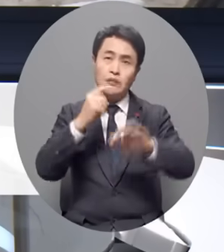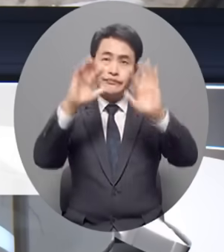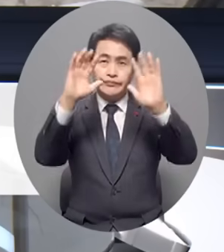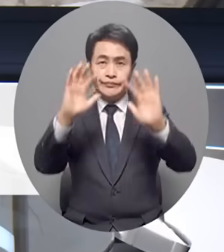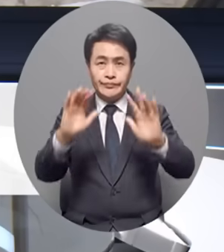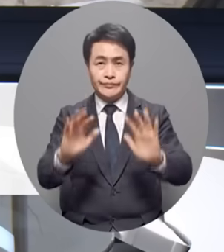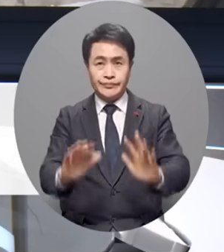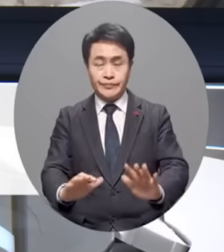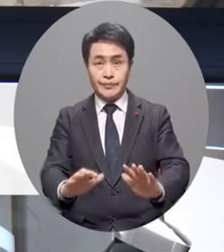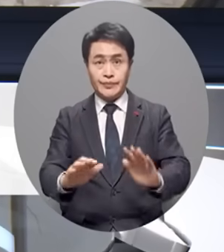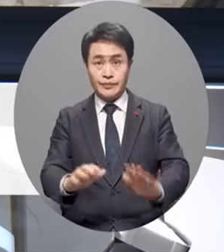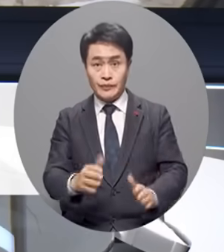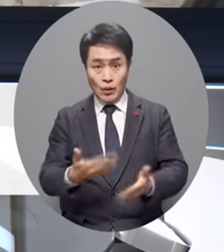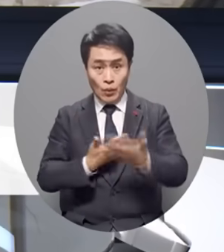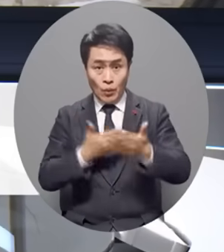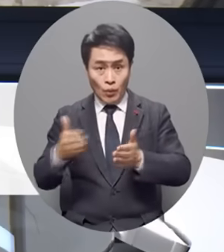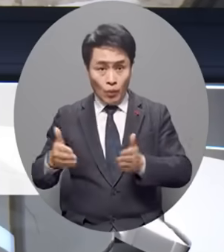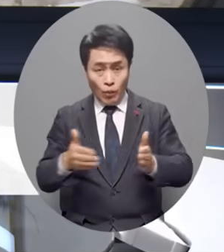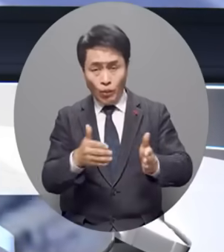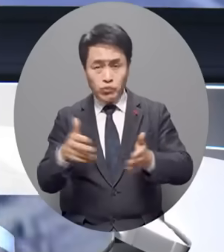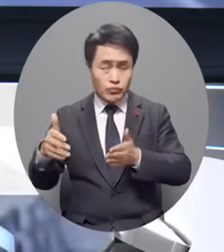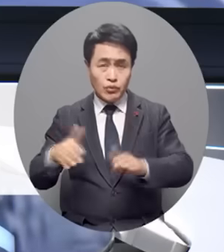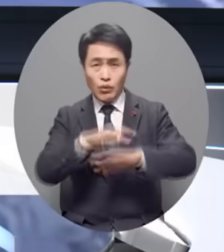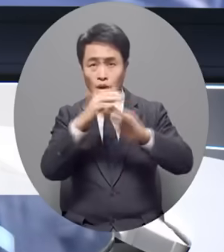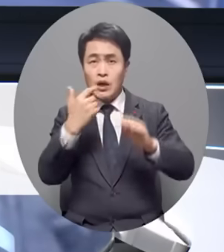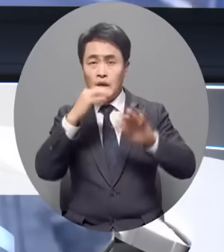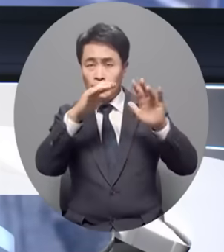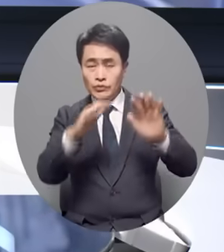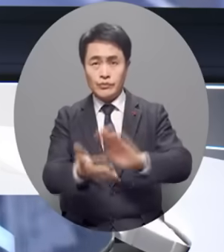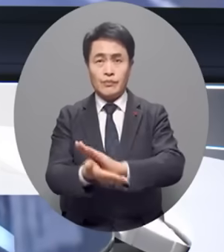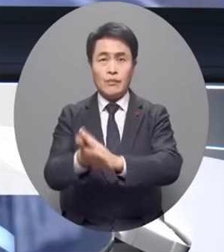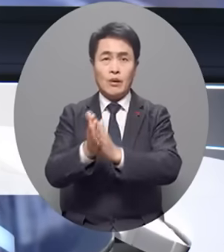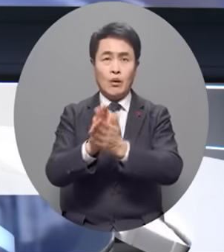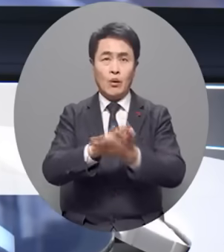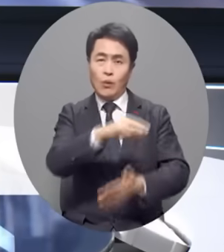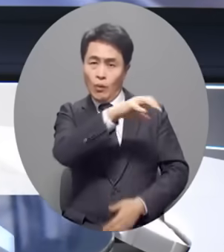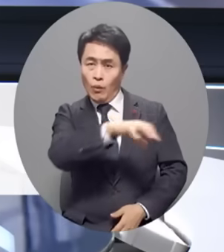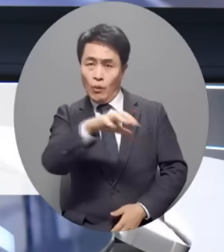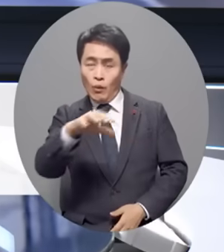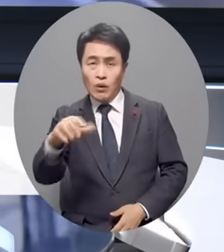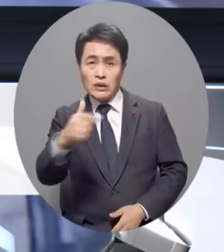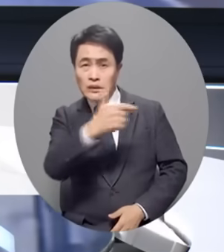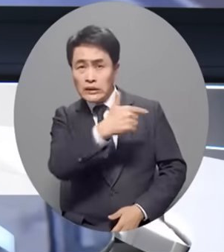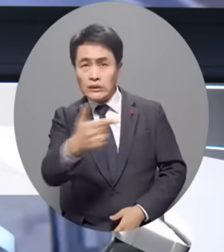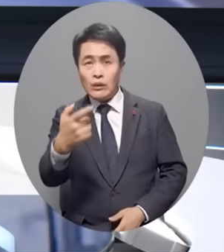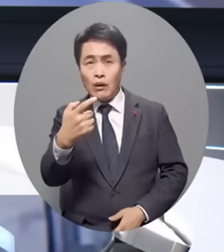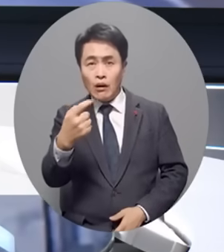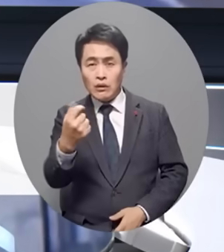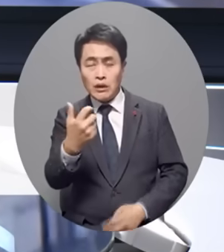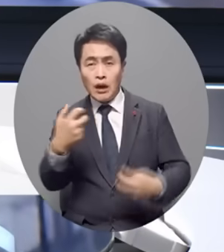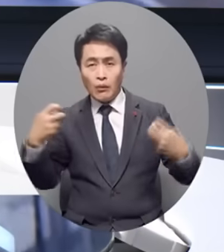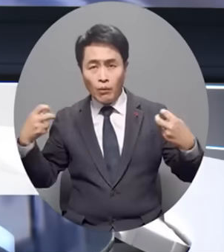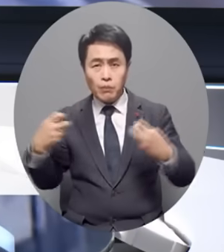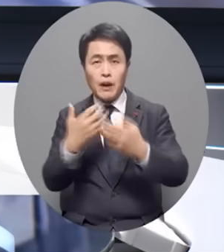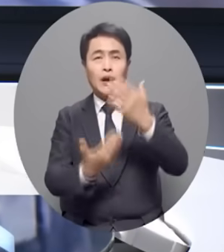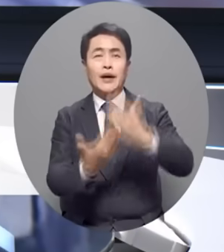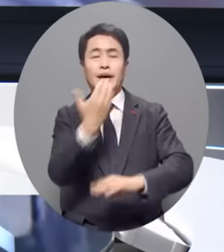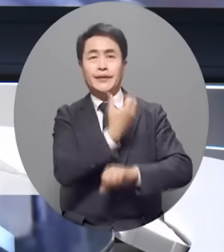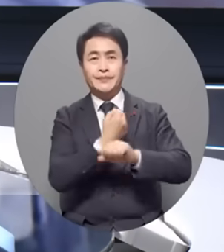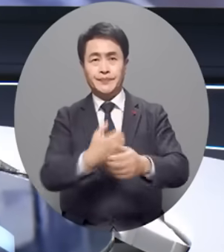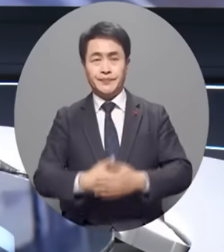있는데요. 고속도로, 국도 할 것 없이 눈길로 변하면서 곳곳에서 크고 작은 교통사고가